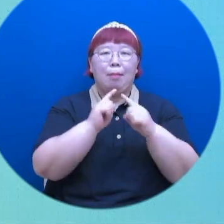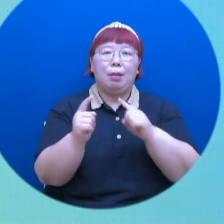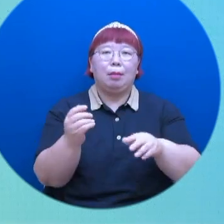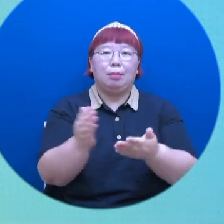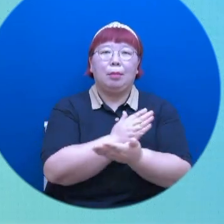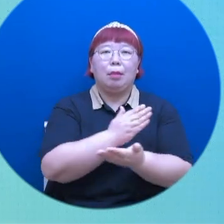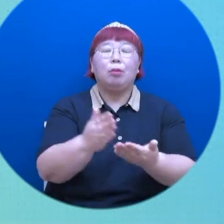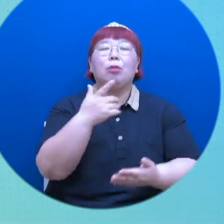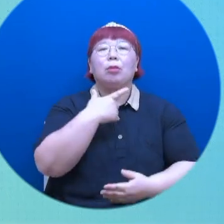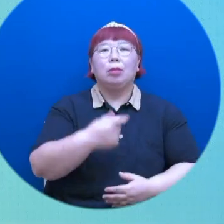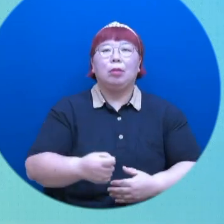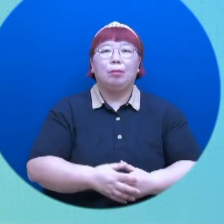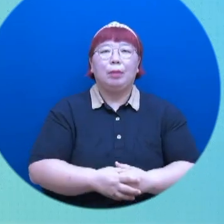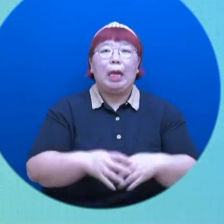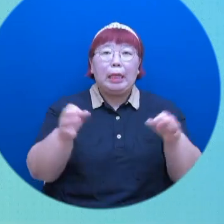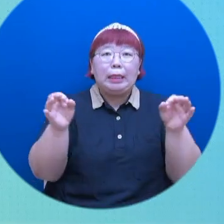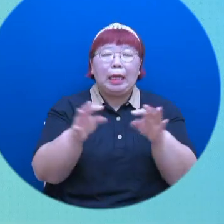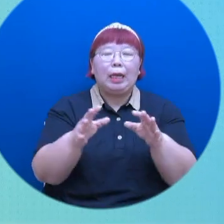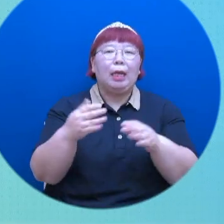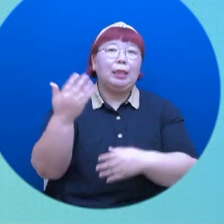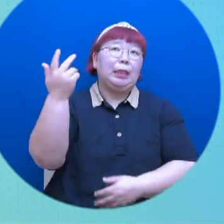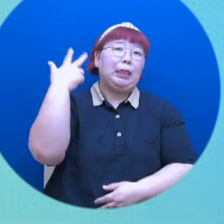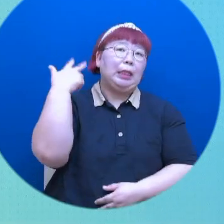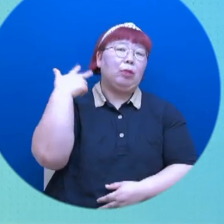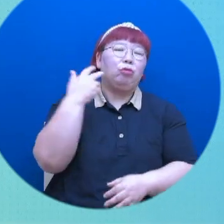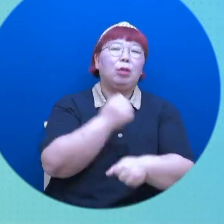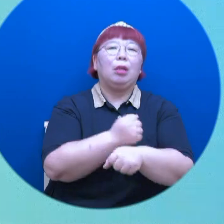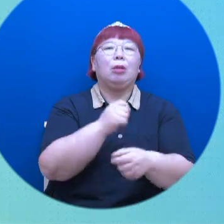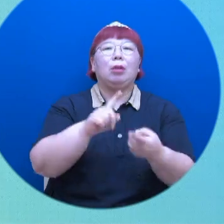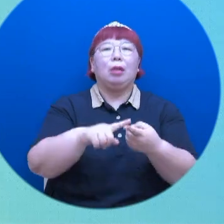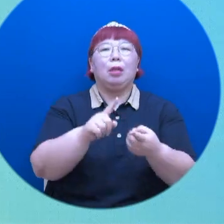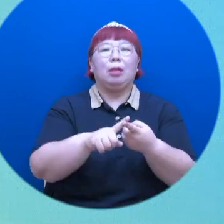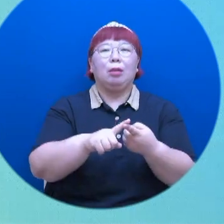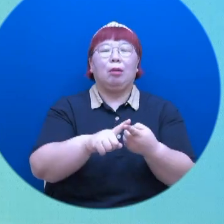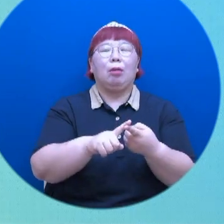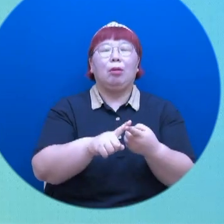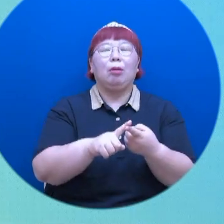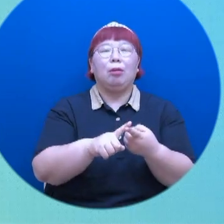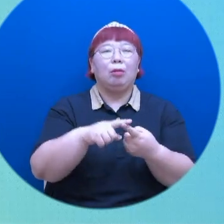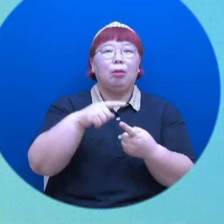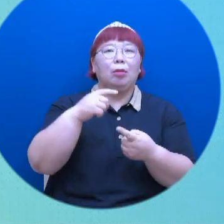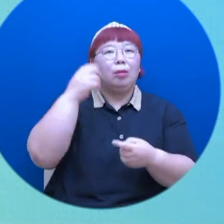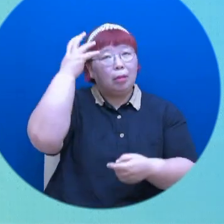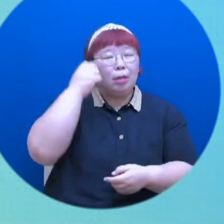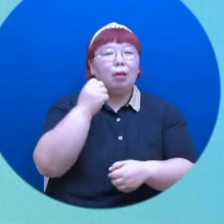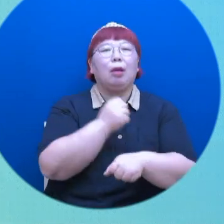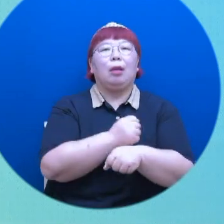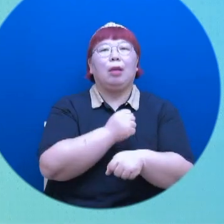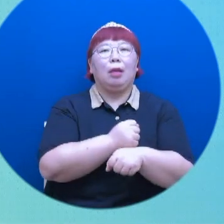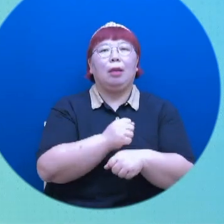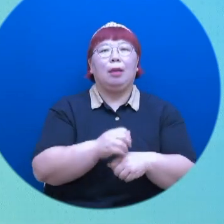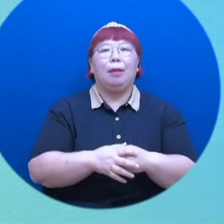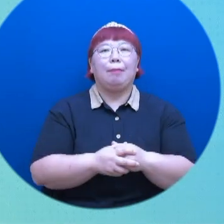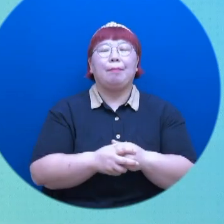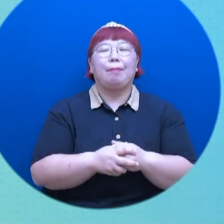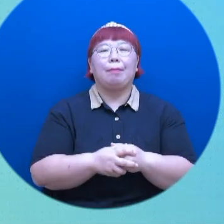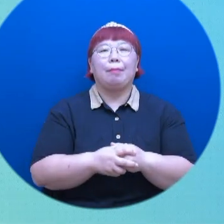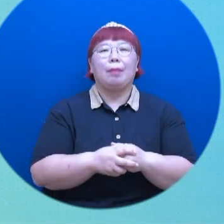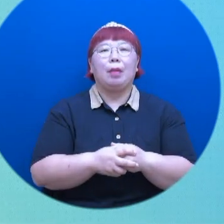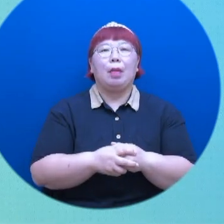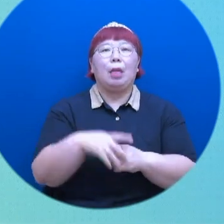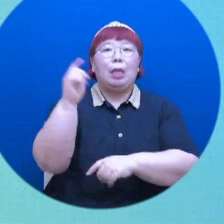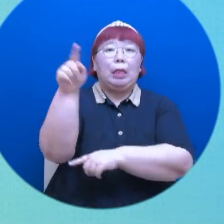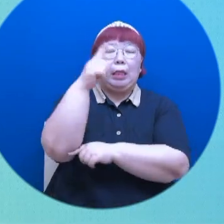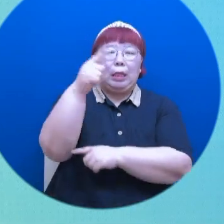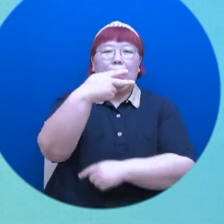나눠보고자 합니다. 잠깐 복습을 해볼게요. 지금까지의 다윗 스토리를 잠깐 돌아보겠습니다.